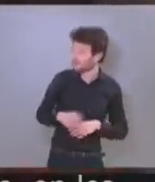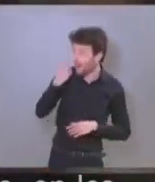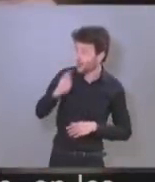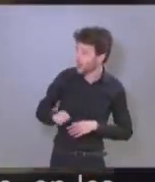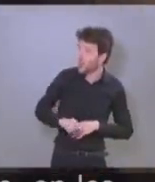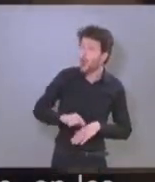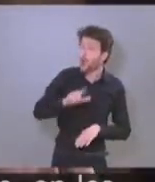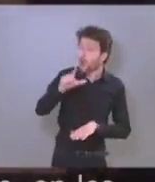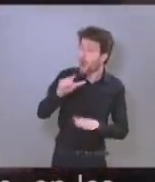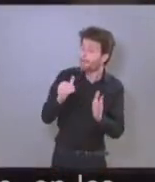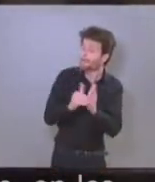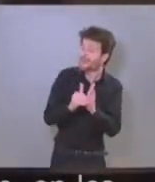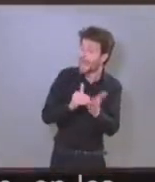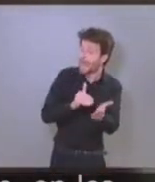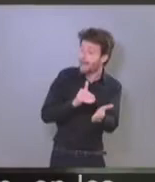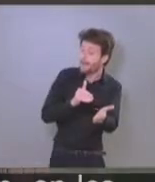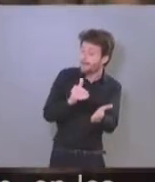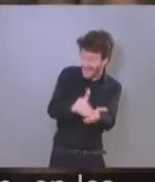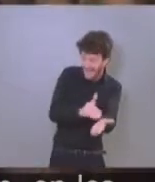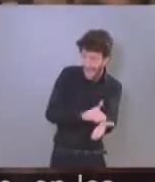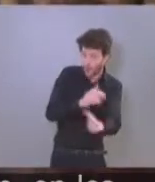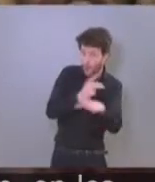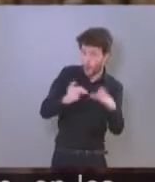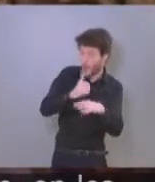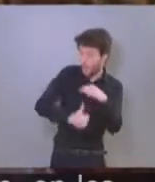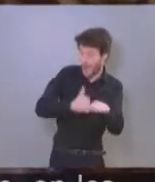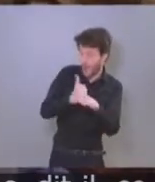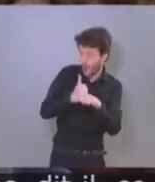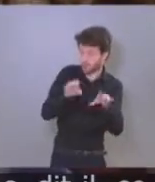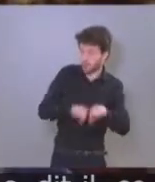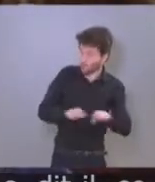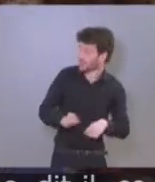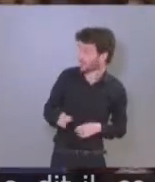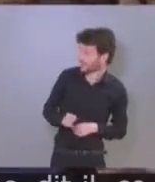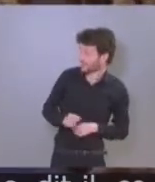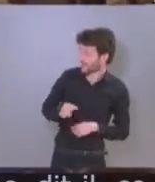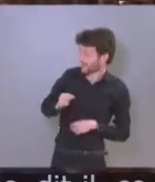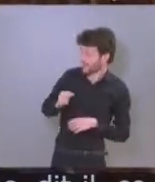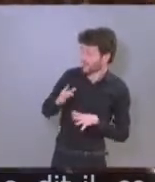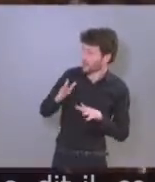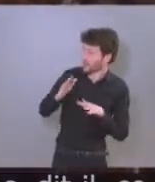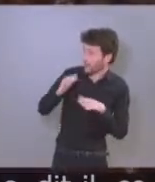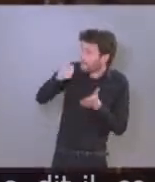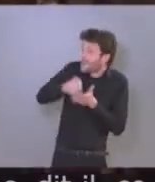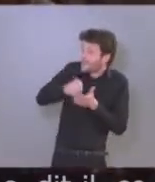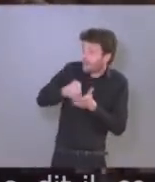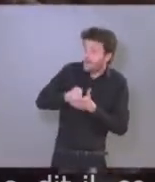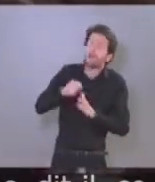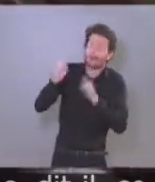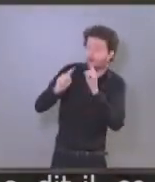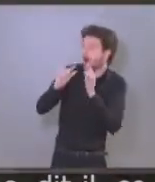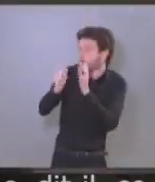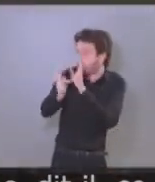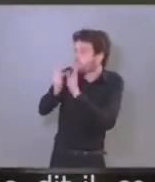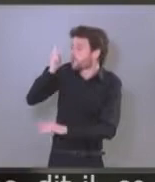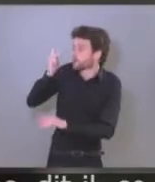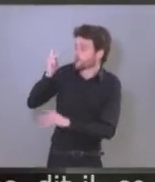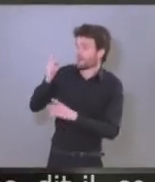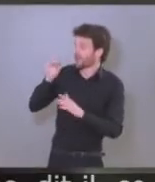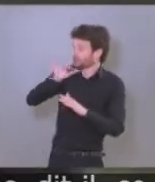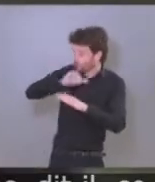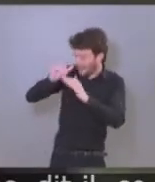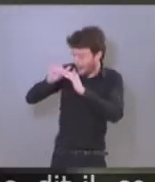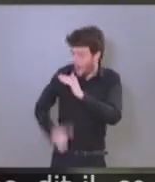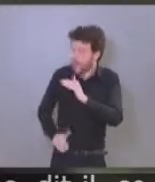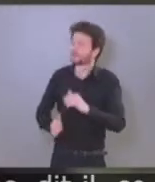milliards d'euros. Il n'y a pas une année où il y en a eu moins. Il y a eu des années où il y a eu un peu moins que plus l'année d'avant, quand